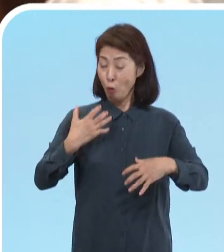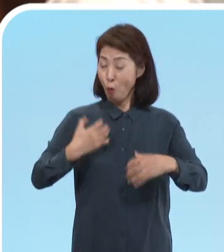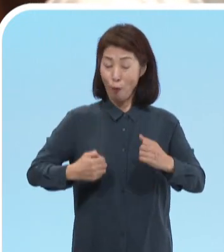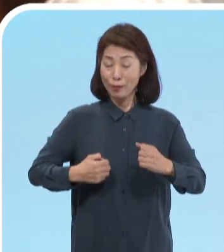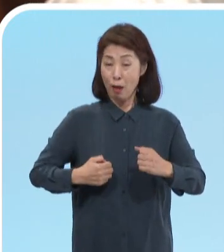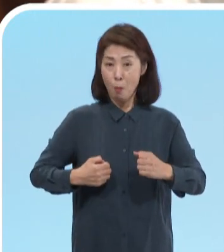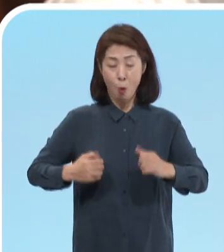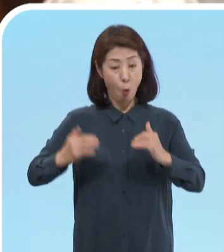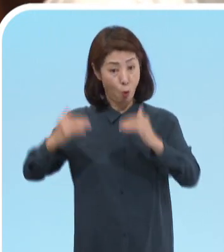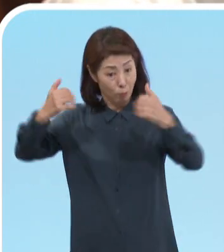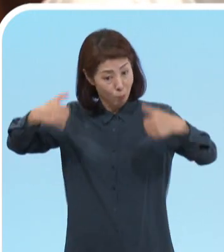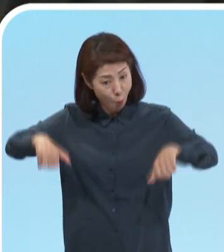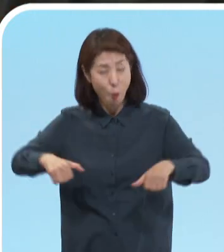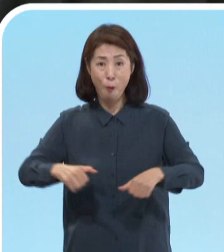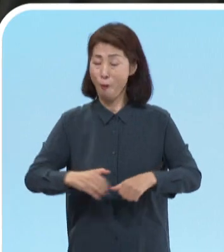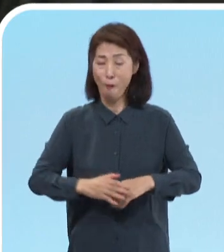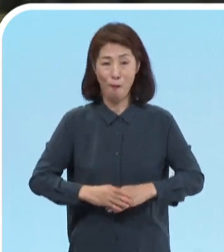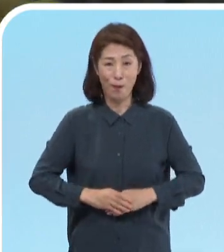人顔負け。